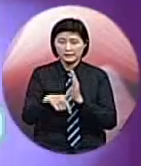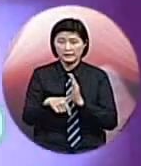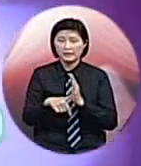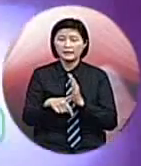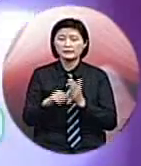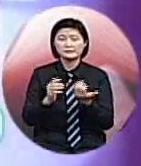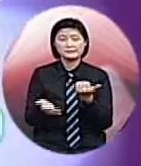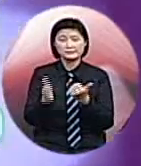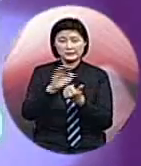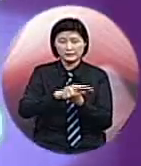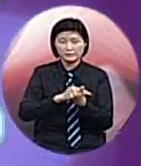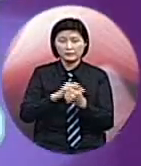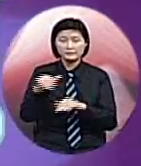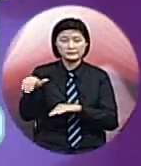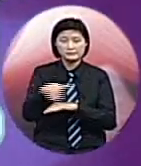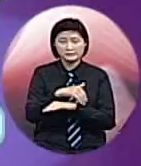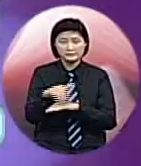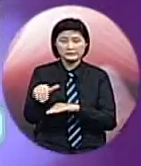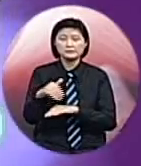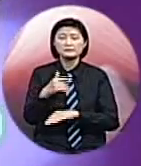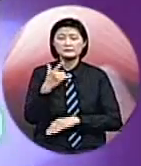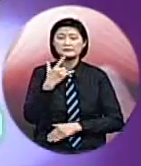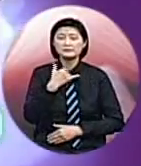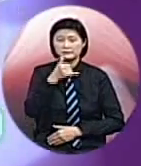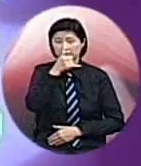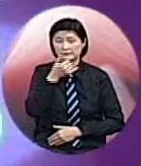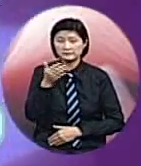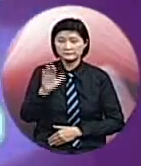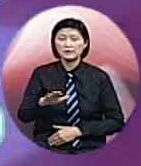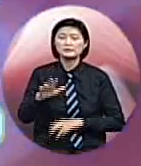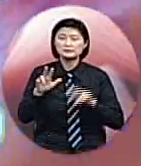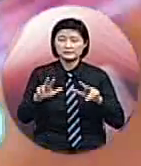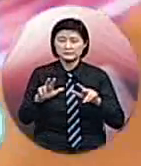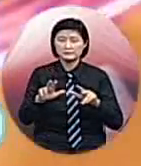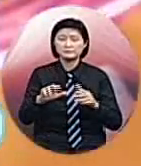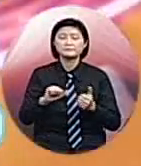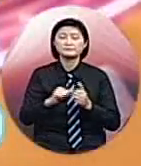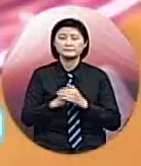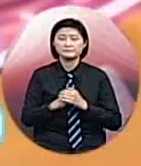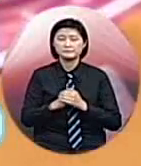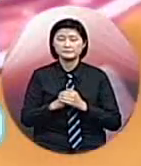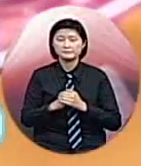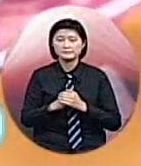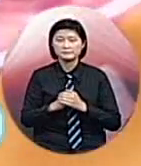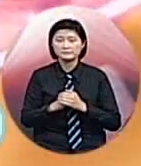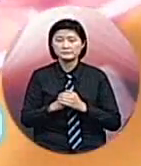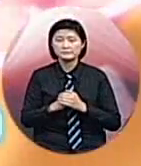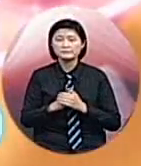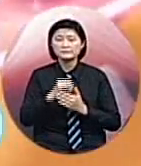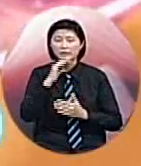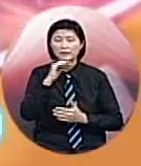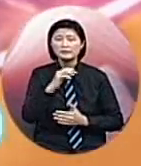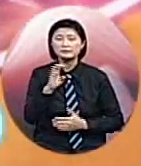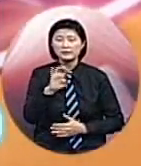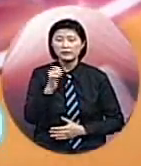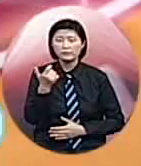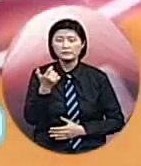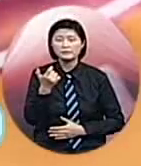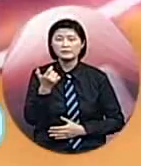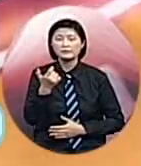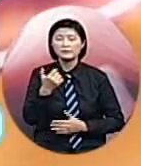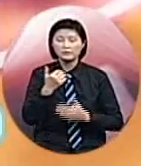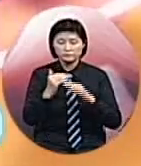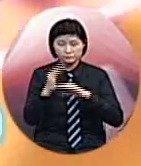좀 다녀오고 하기도 합니다만은 네. 이제는 뭐 하신 분이라서 다시 오실 수도 없고 네. 뭐 후회해봤던